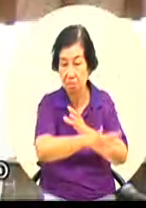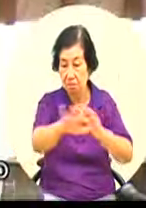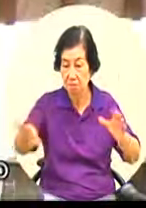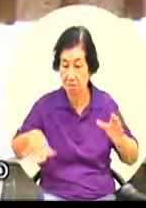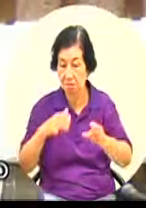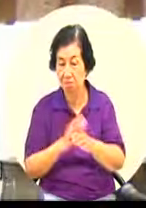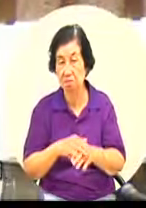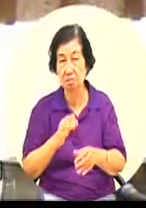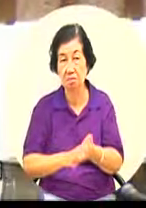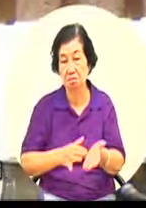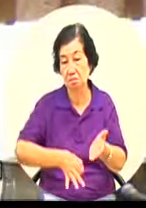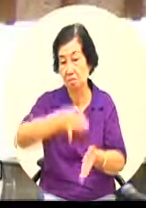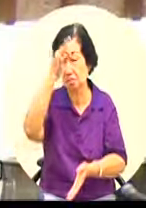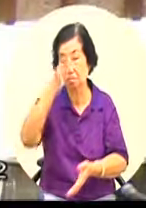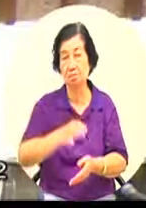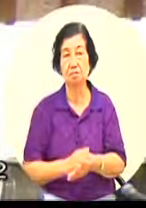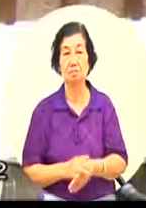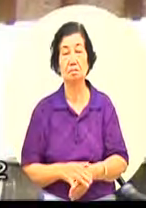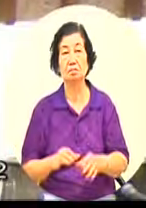级住宅区的这样的区域，